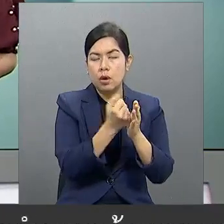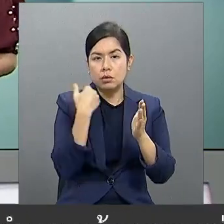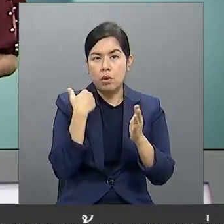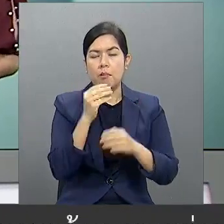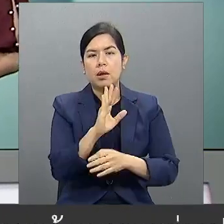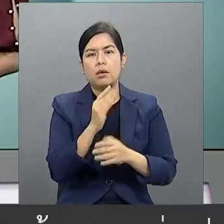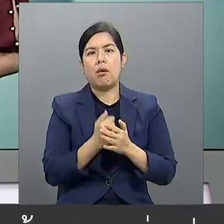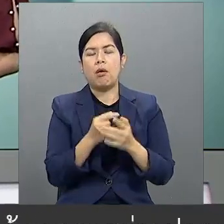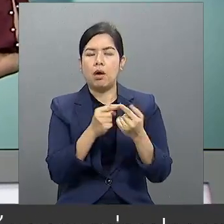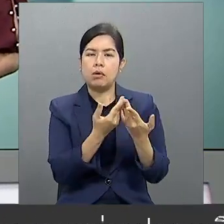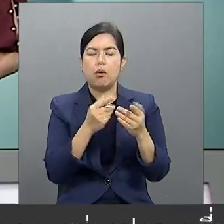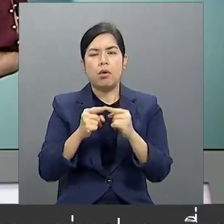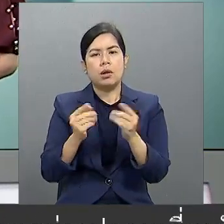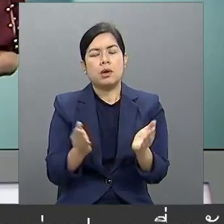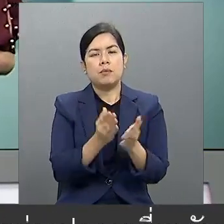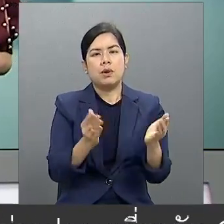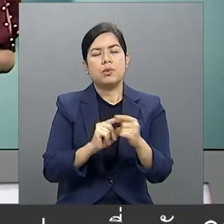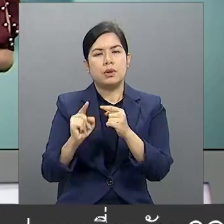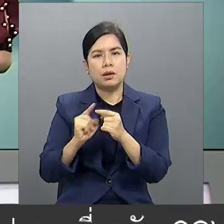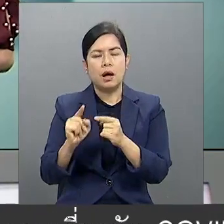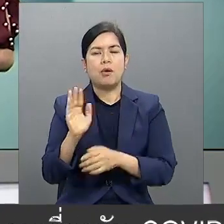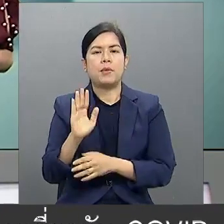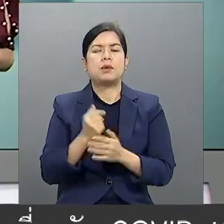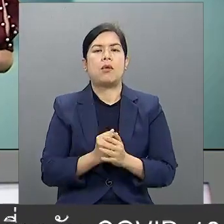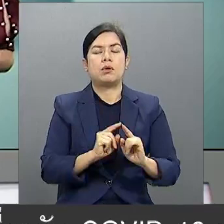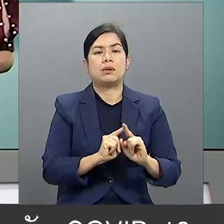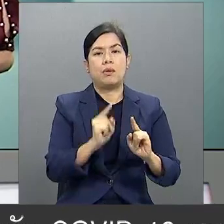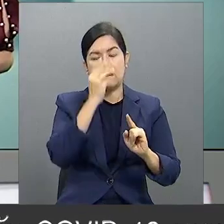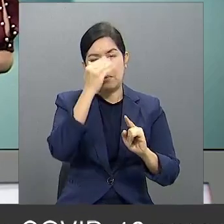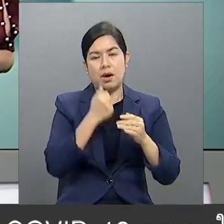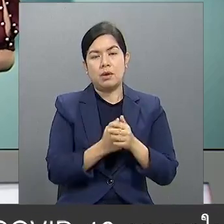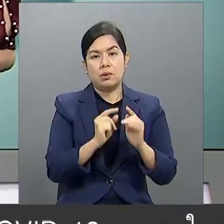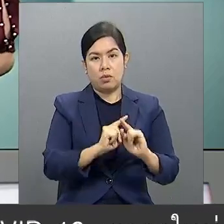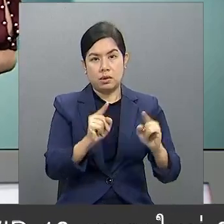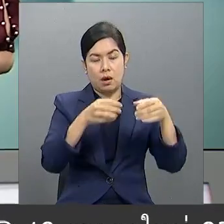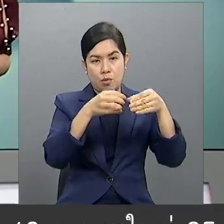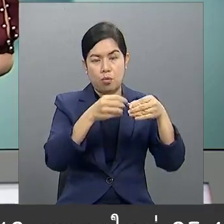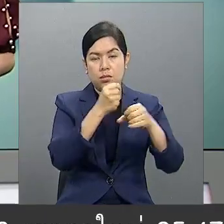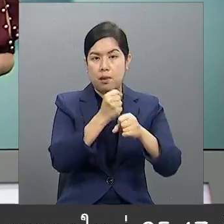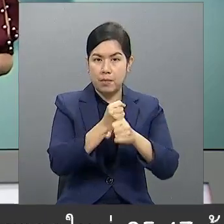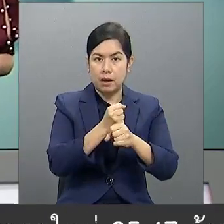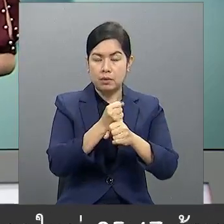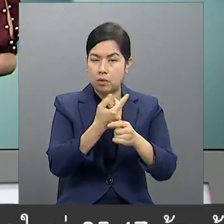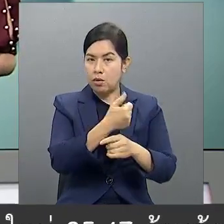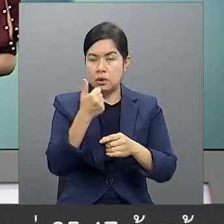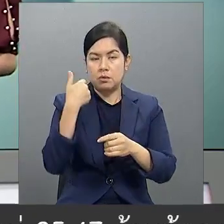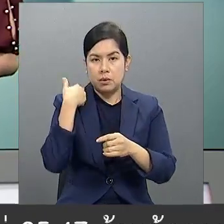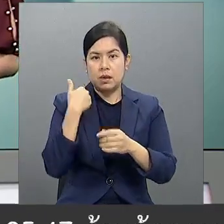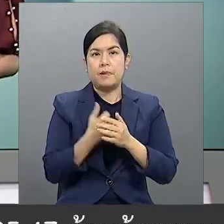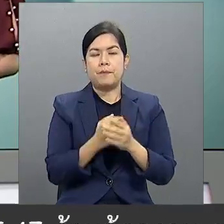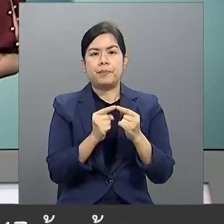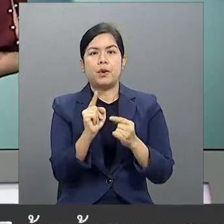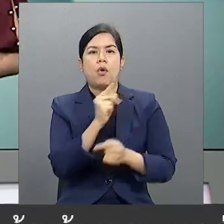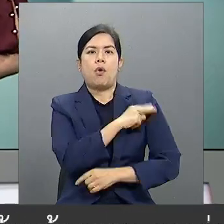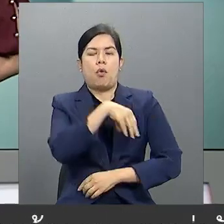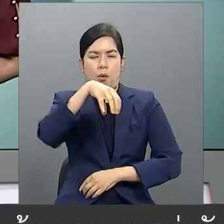มเป็นพิเศษในการพยุงธุรกิจนะคะอาจจะต่างจากบุคลากรของธุรกิจอื่นๆด้วยนะคะแล้วก็ทางโรงพยาบาลสามารถรักษาบุคลากรในการจ้